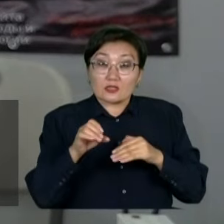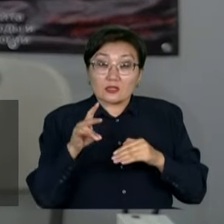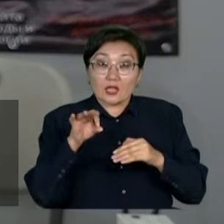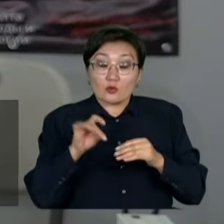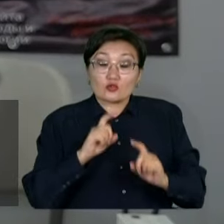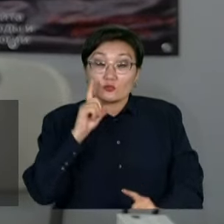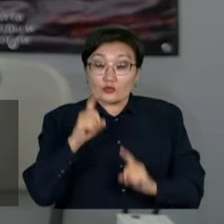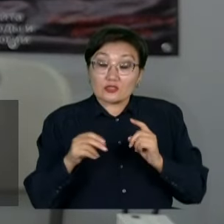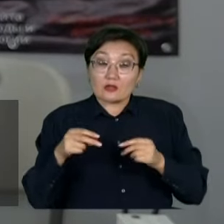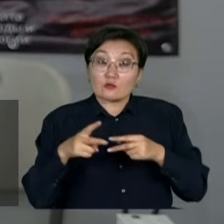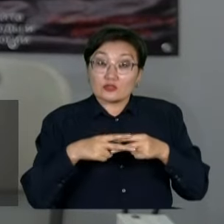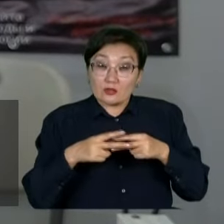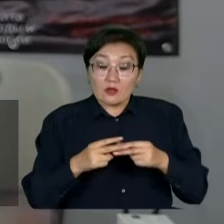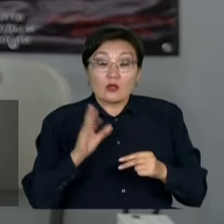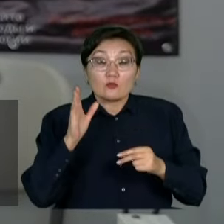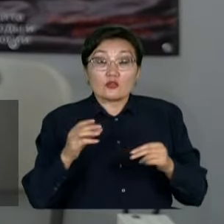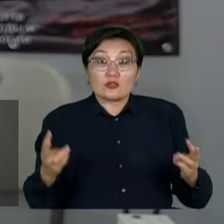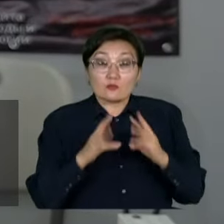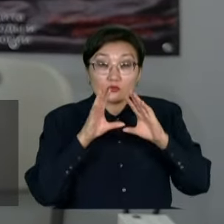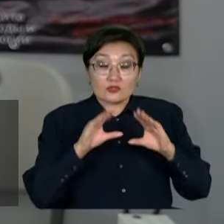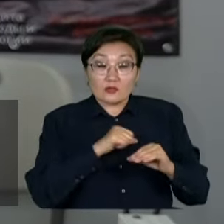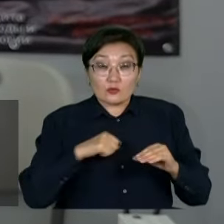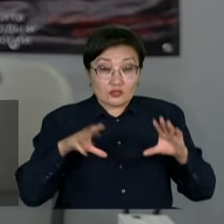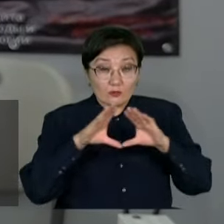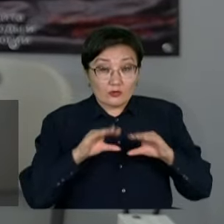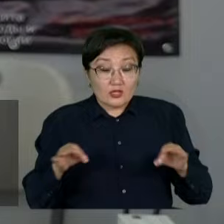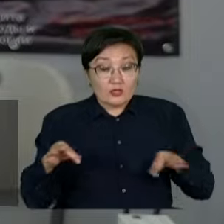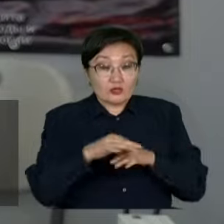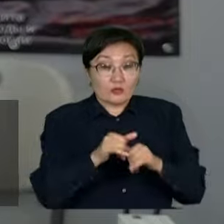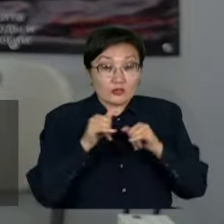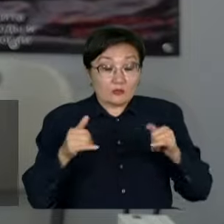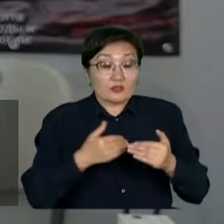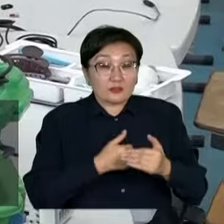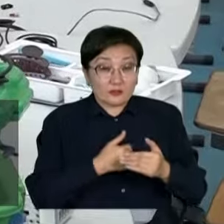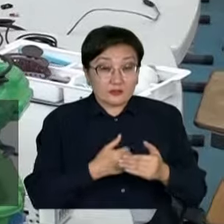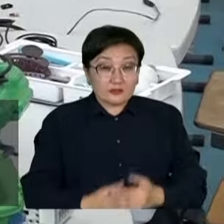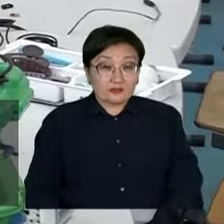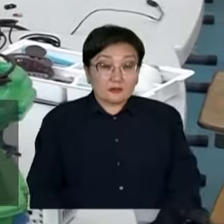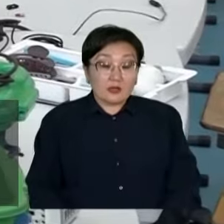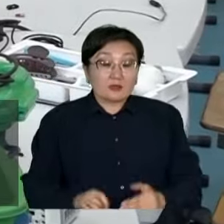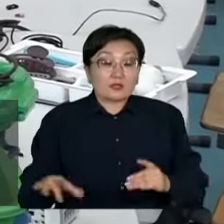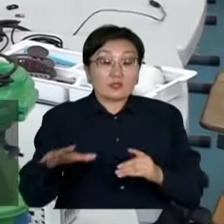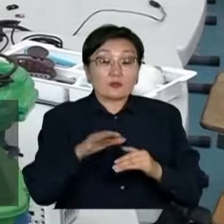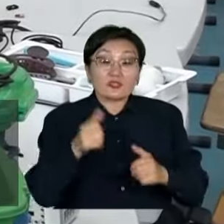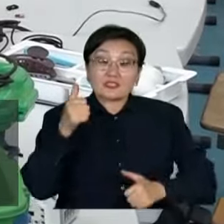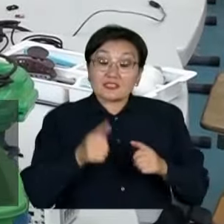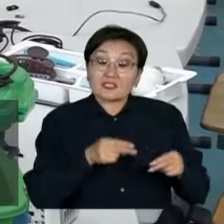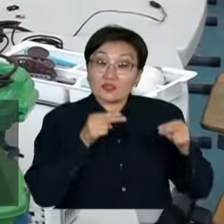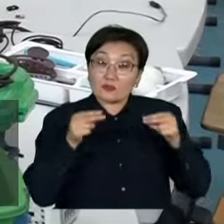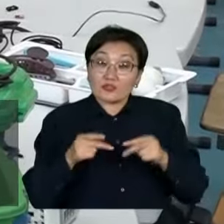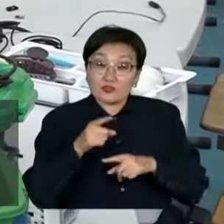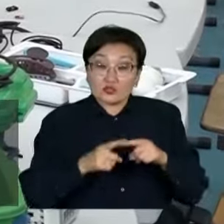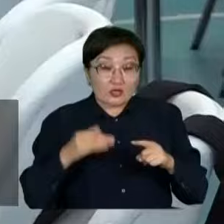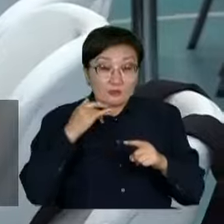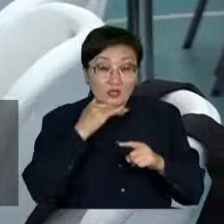наноспутникте қосылған. Келешекте өртті өз өшіретінде етіп жобаны дамыта түсу жоспарымызда бар. Биыл республикалық жарысқа келгендердің